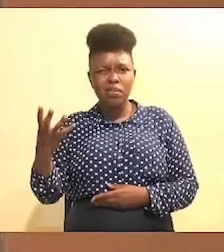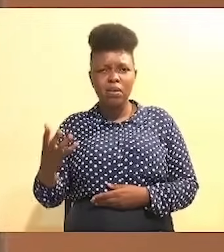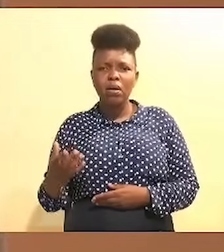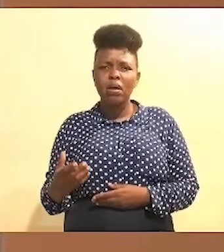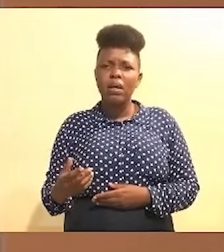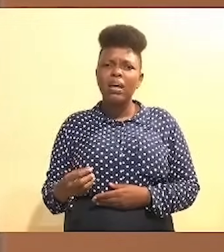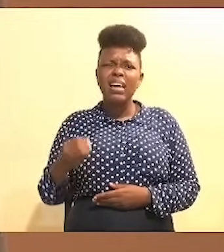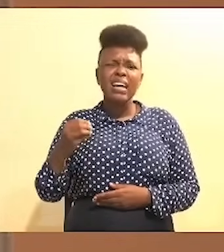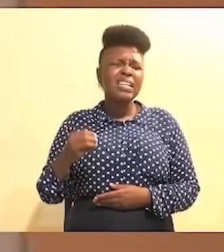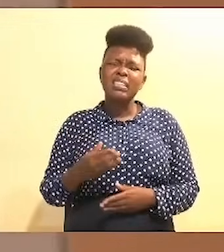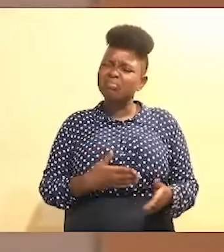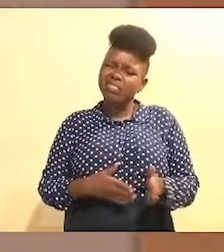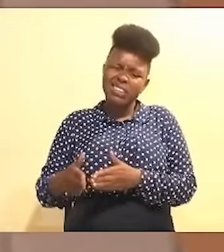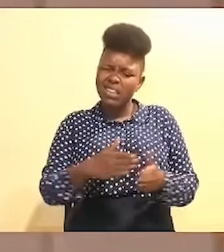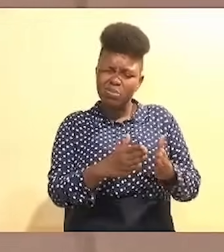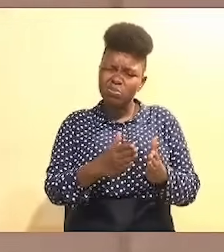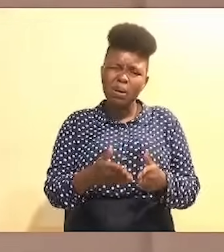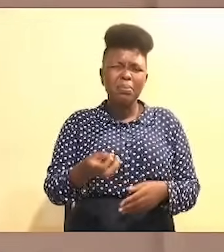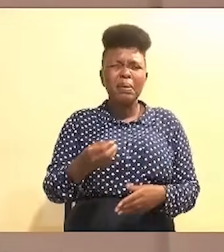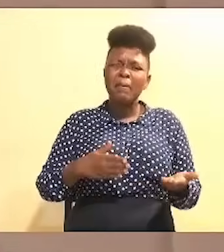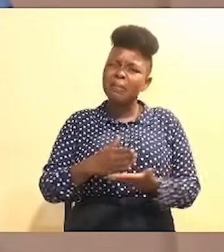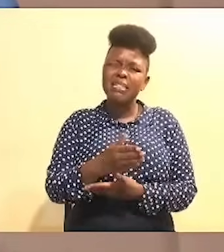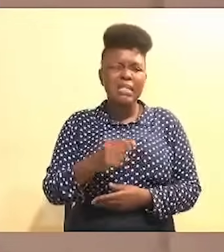Yaani ni mkondo tu umepita tu.